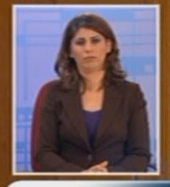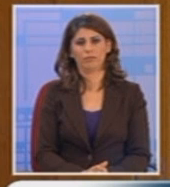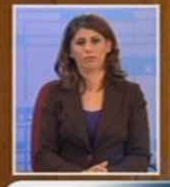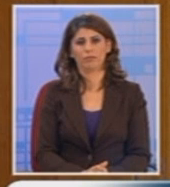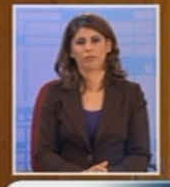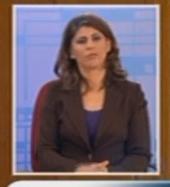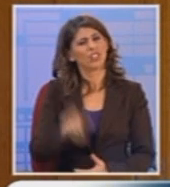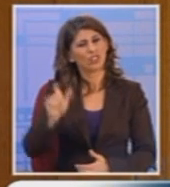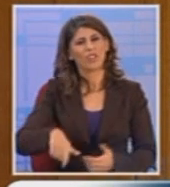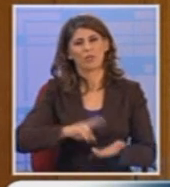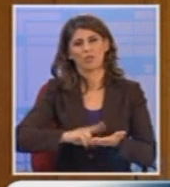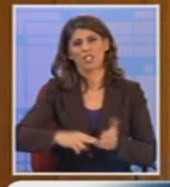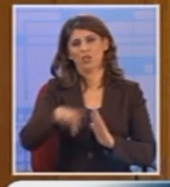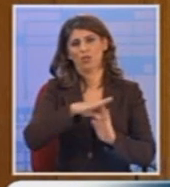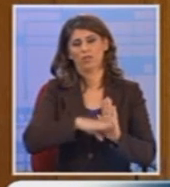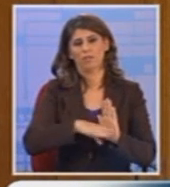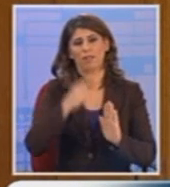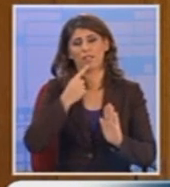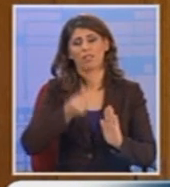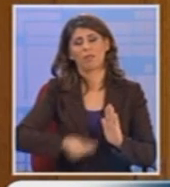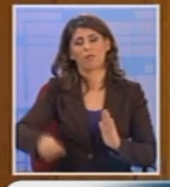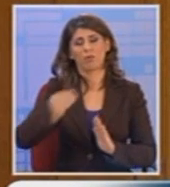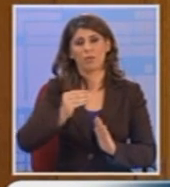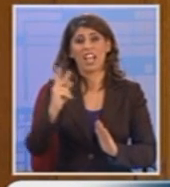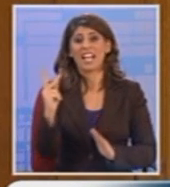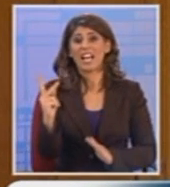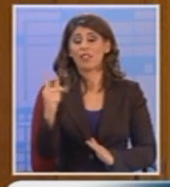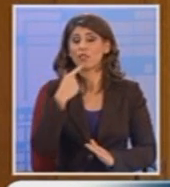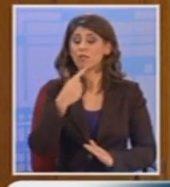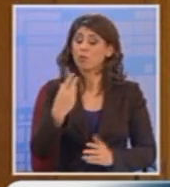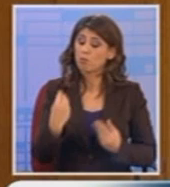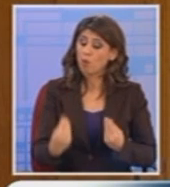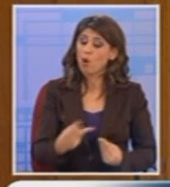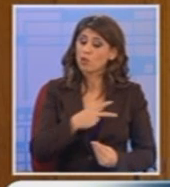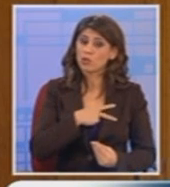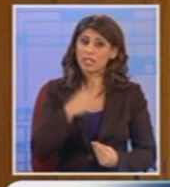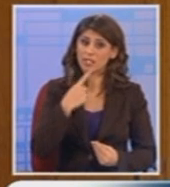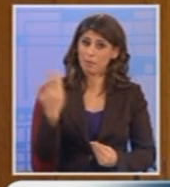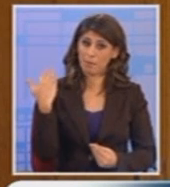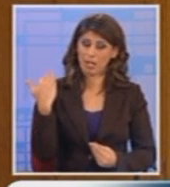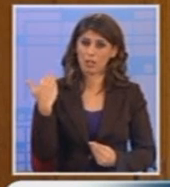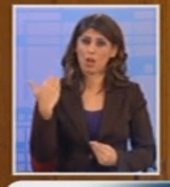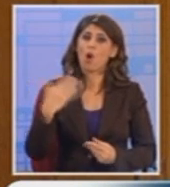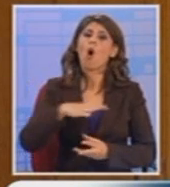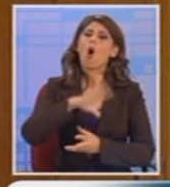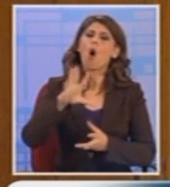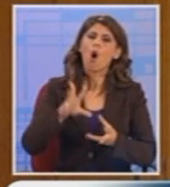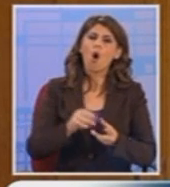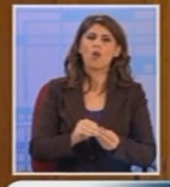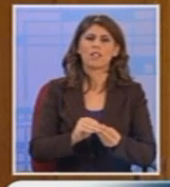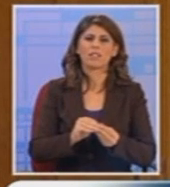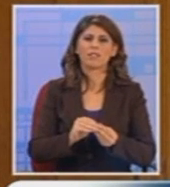Το ίδιο το ασφαλιστικό σύστημα. Δεν θα πω περισσότερο. Σας είπε ο Καραθανασόπουλος πολύ σωστά πριν ότι όλες αυτές οι